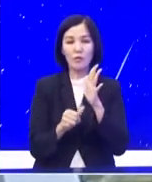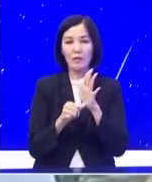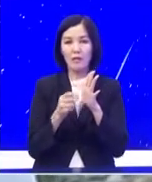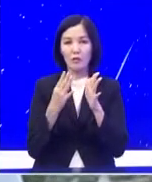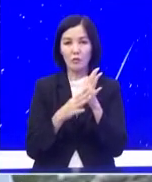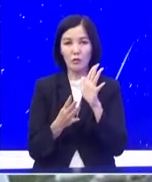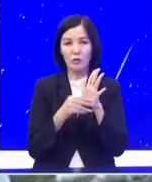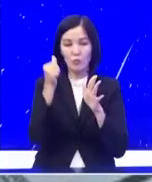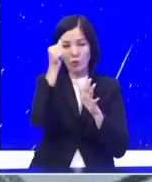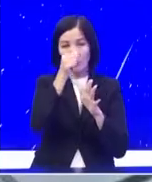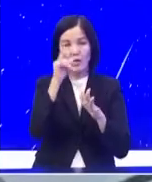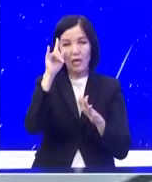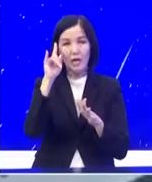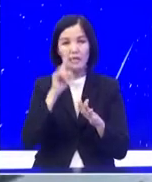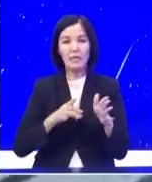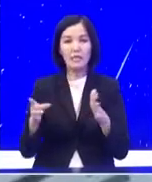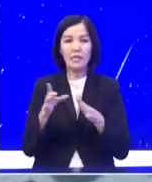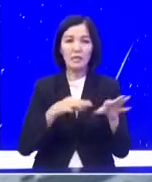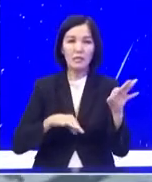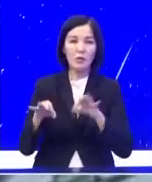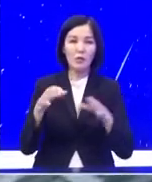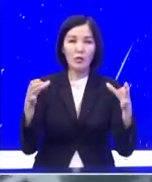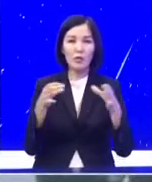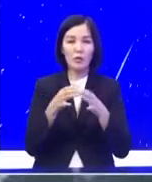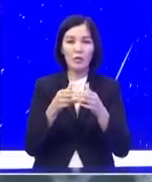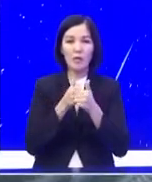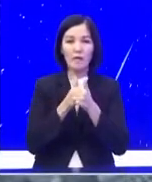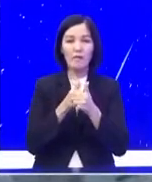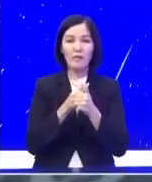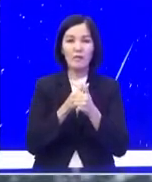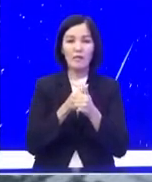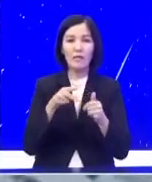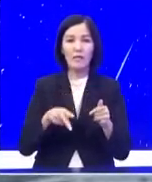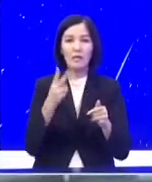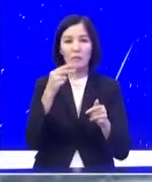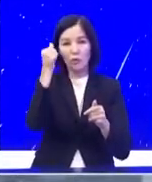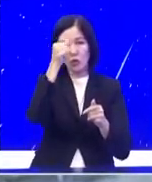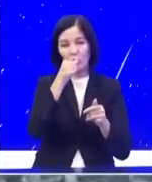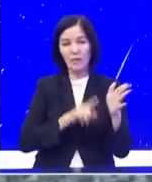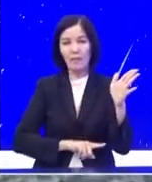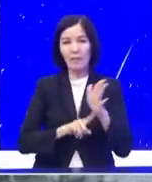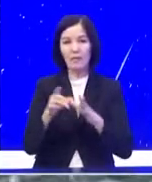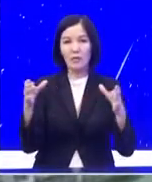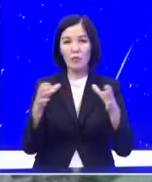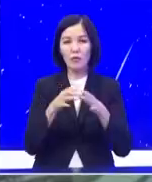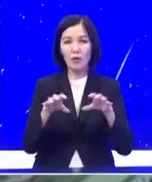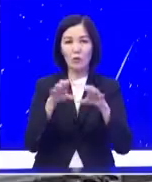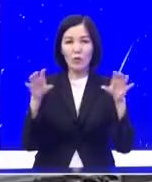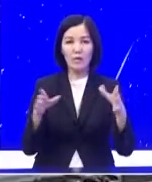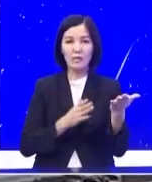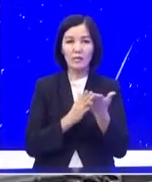1996-1999 жылдары Қазақстан Республикасы сәулетшілер одағының вице-президенті, 2000 жылдан бастап одақ төрағасы қызметін